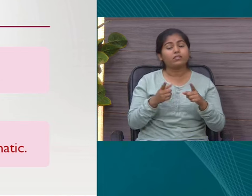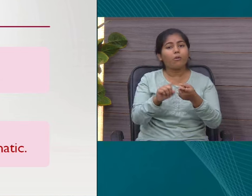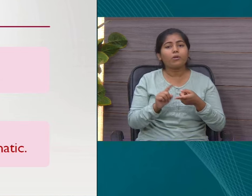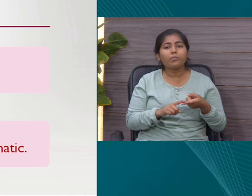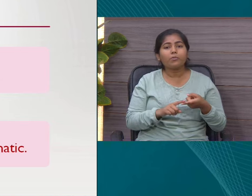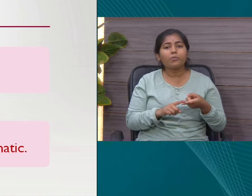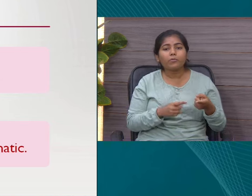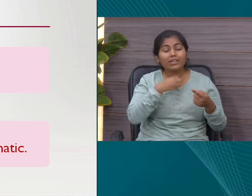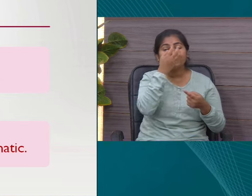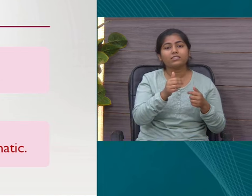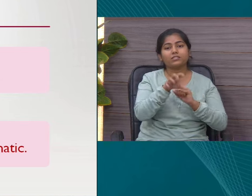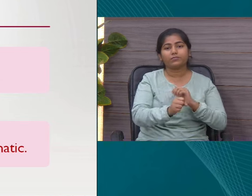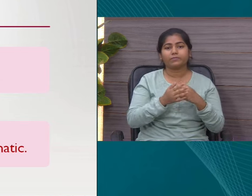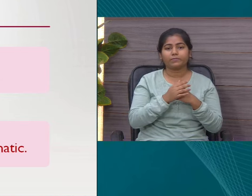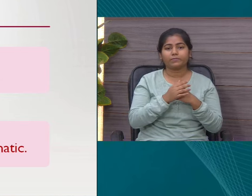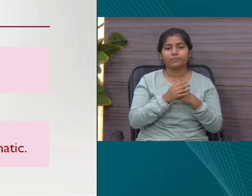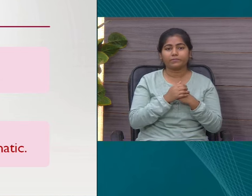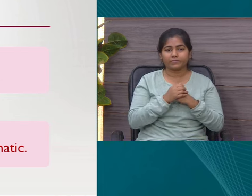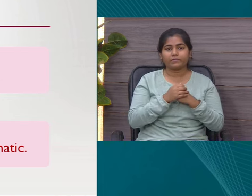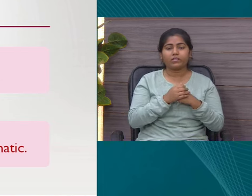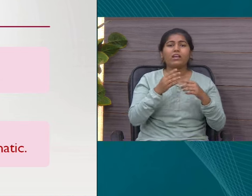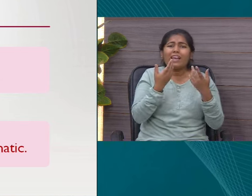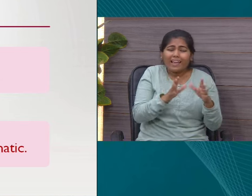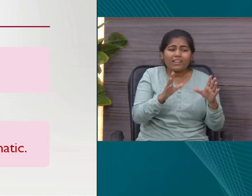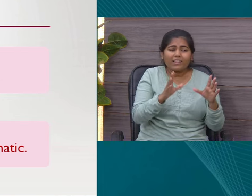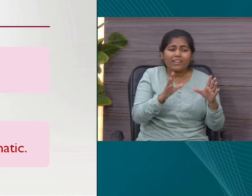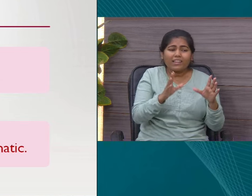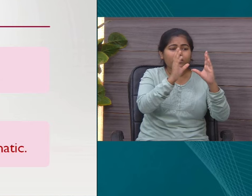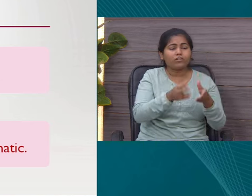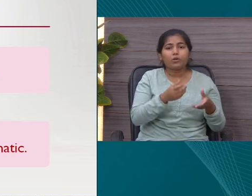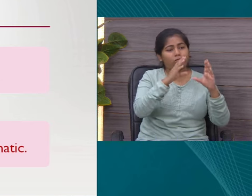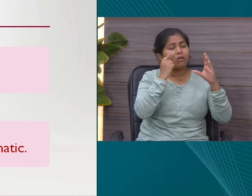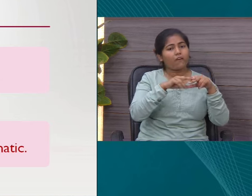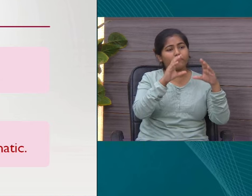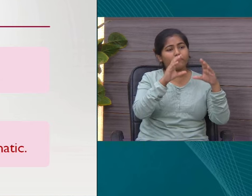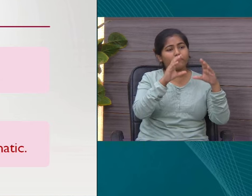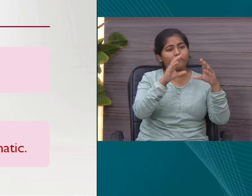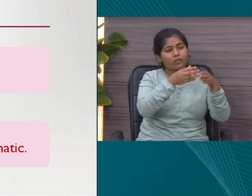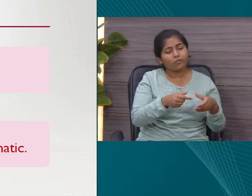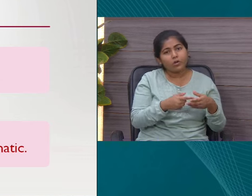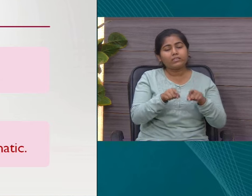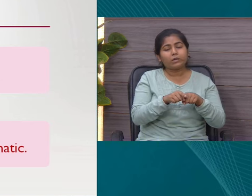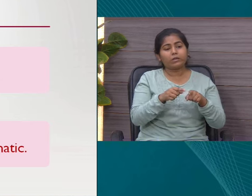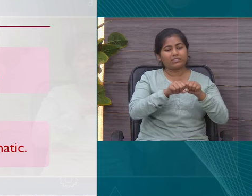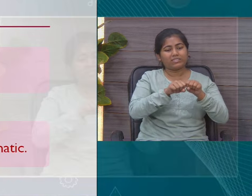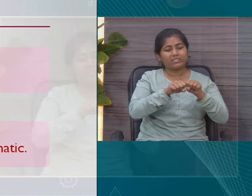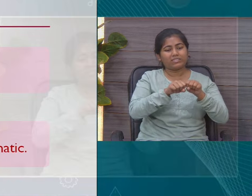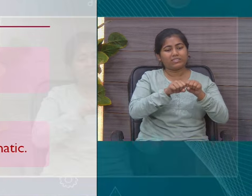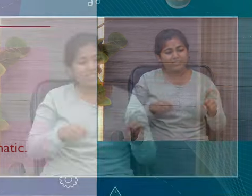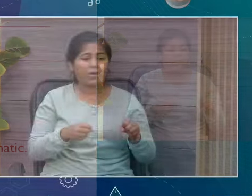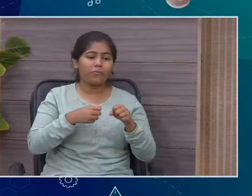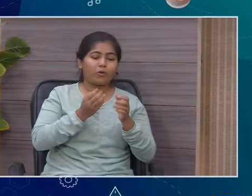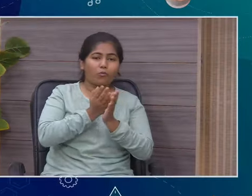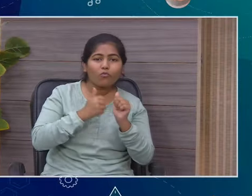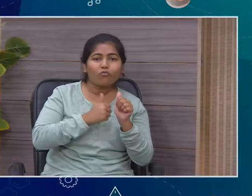लिया, आसानी हो जाती है। क्लासिफिकेशन ऑफ एनीथिंग इट मेक्स द थिंग्स ईजियर एंड सिस्टमैटिक। तो आज हम बेसिकली यही